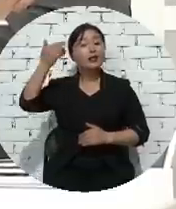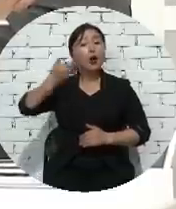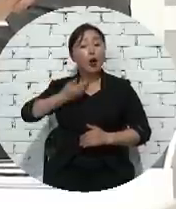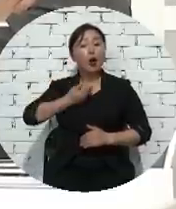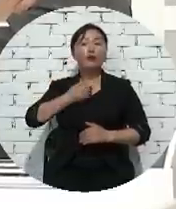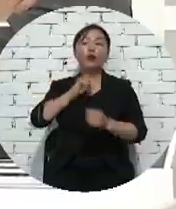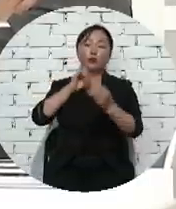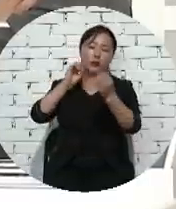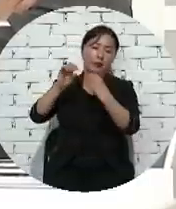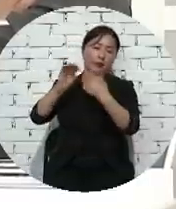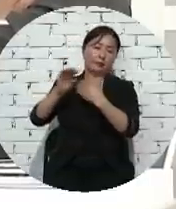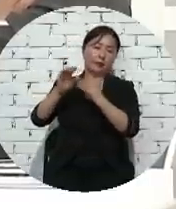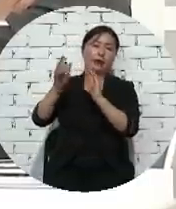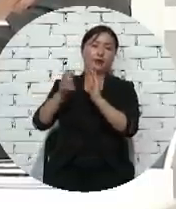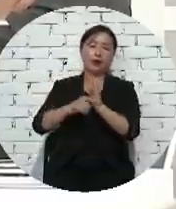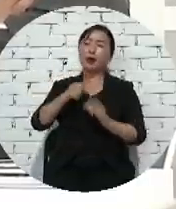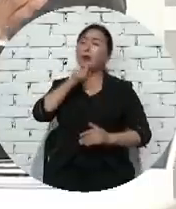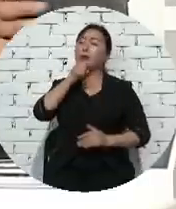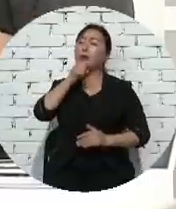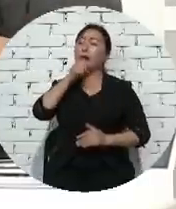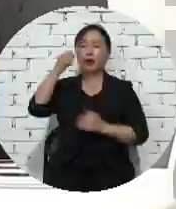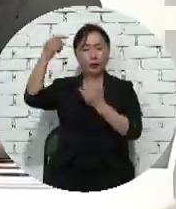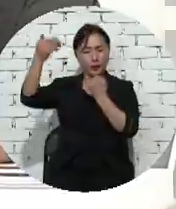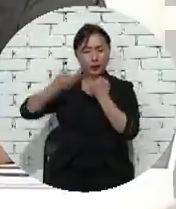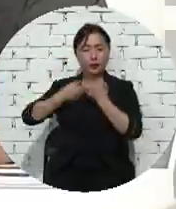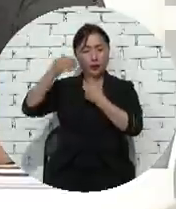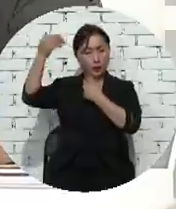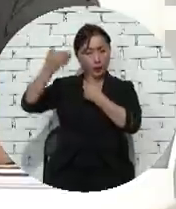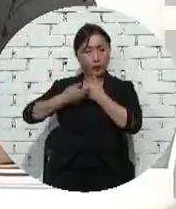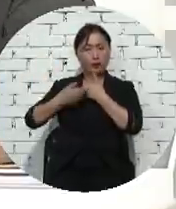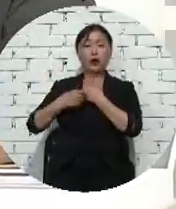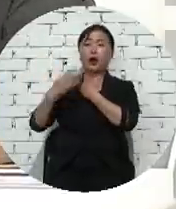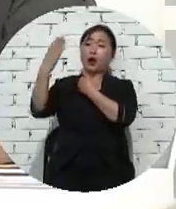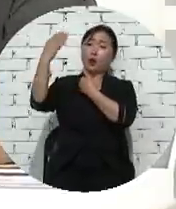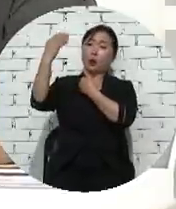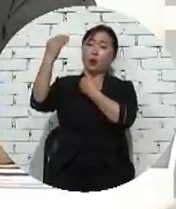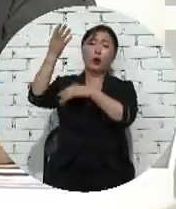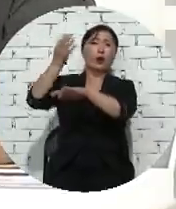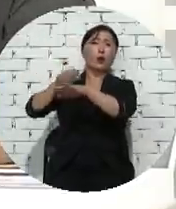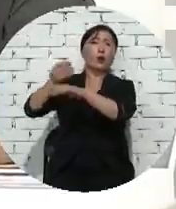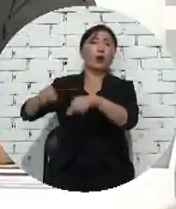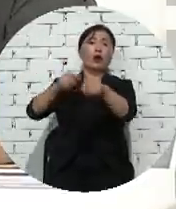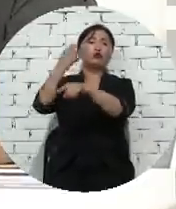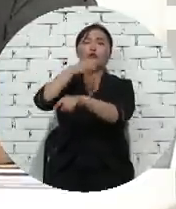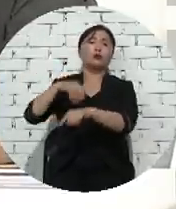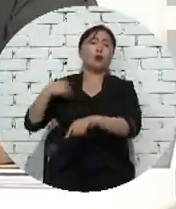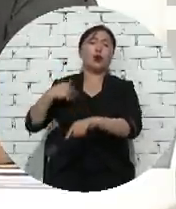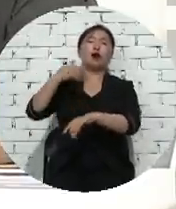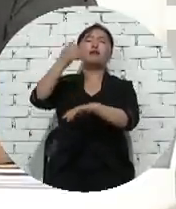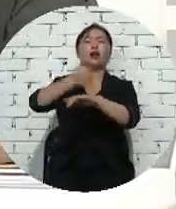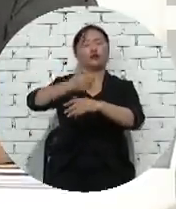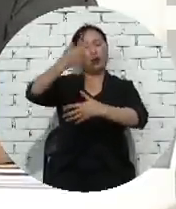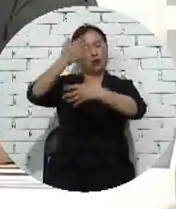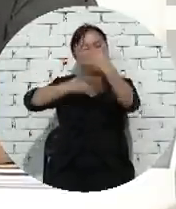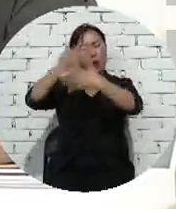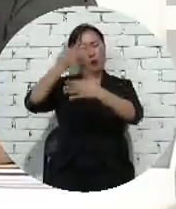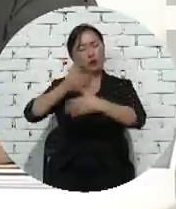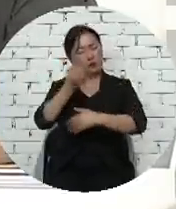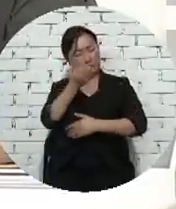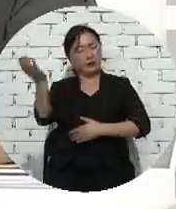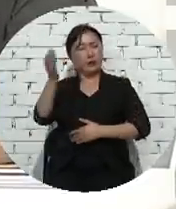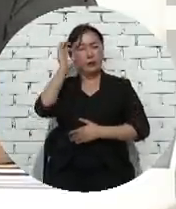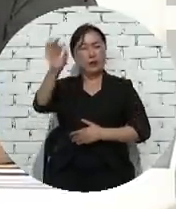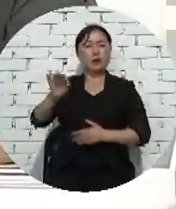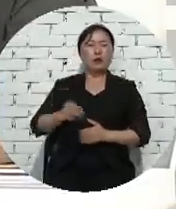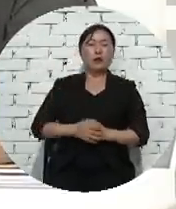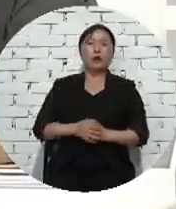그 사실은 저를 이렇게 녹화를 하고 있는지 저는 몰랐습니다. 그게 나중에 동영상으로 올렸는데 저는 이제 지면